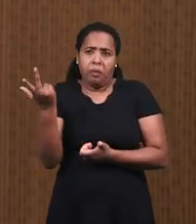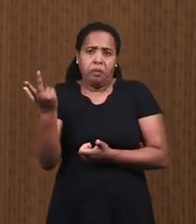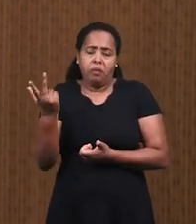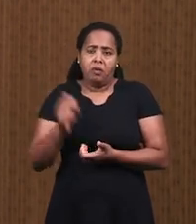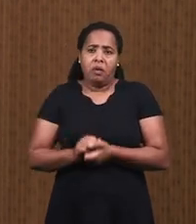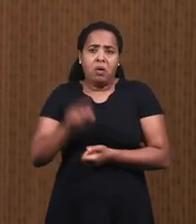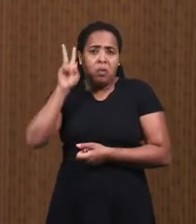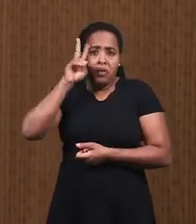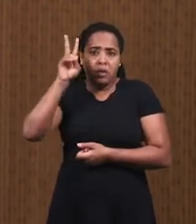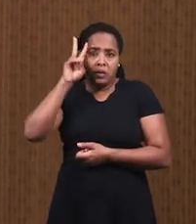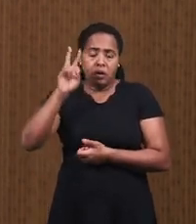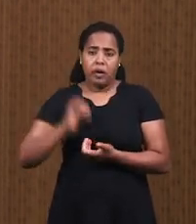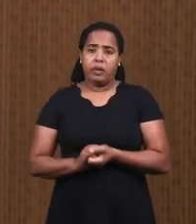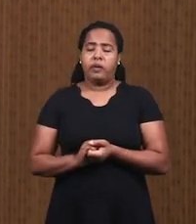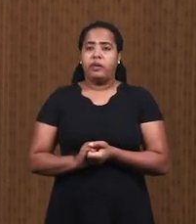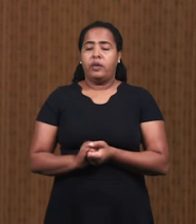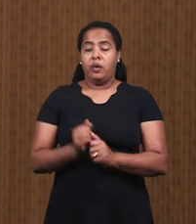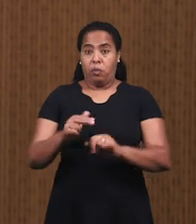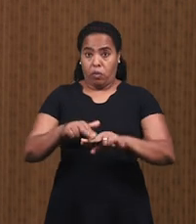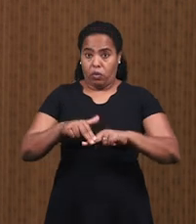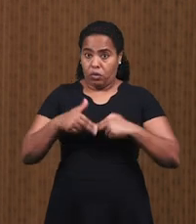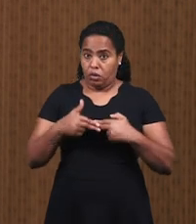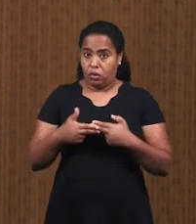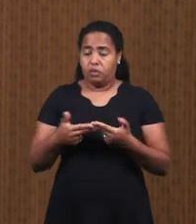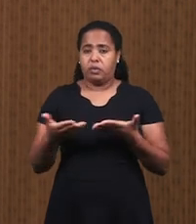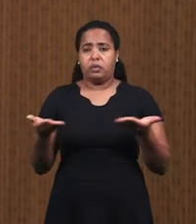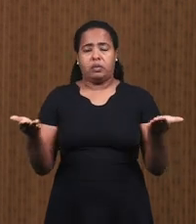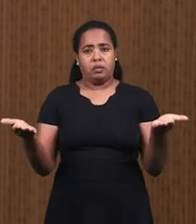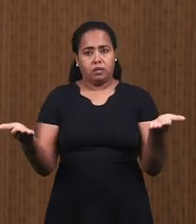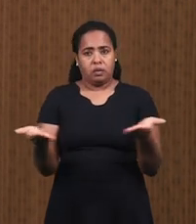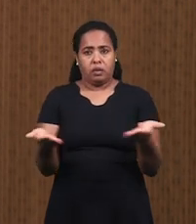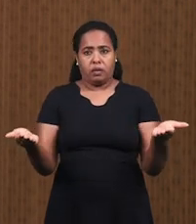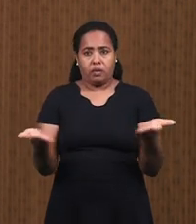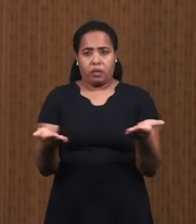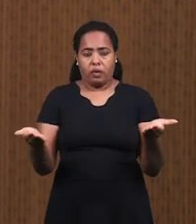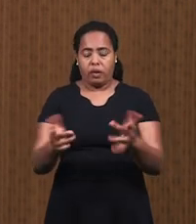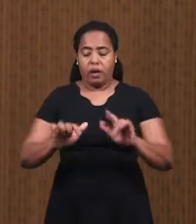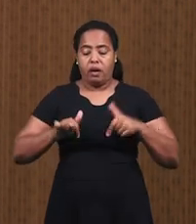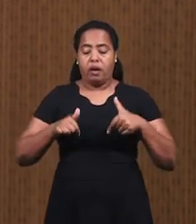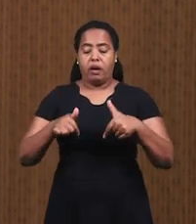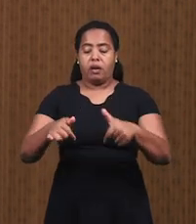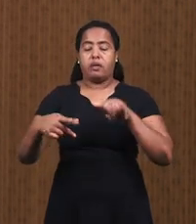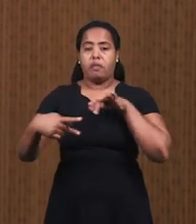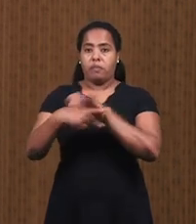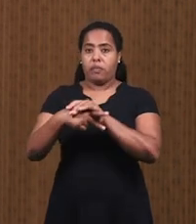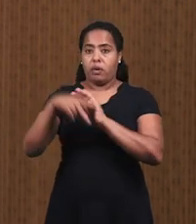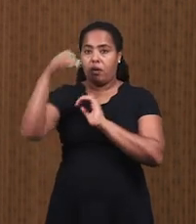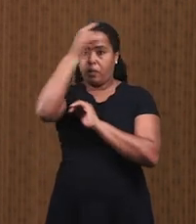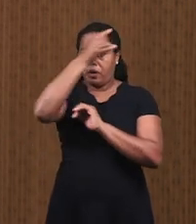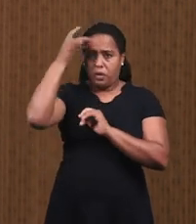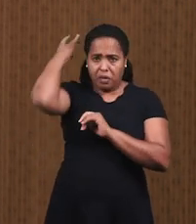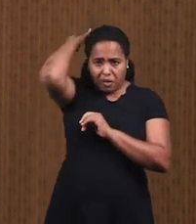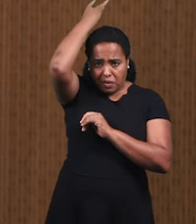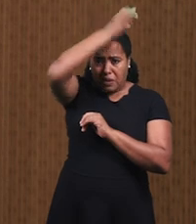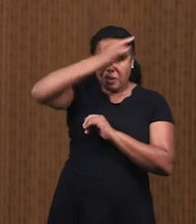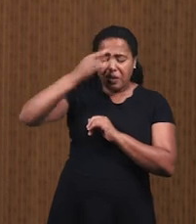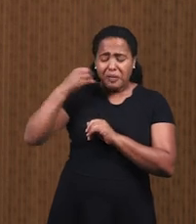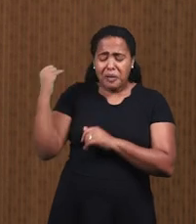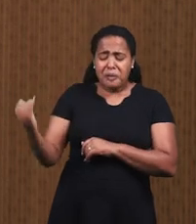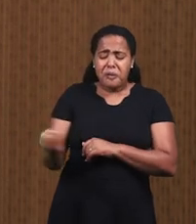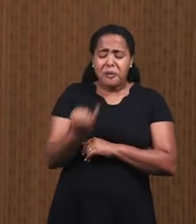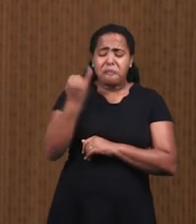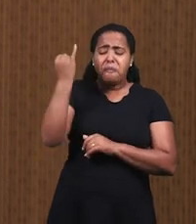Слово – это просто история, обыкновенная книга, поэтому в это время действие Духа Святого,